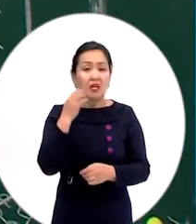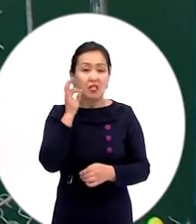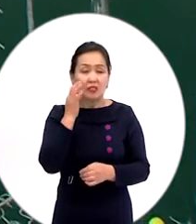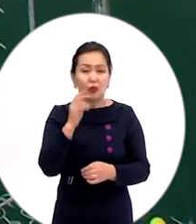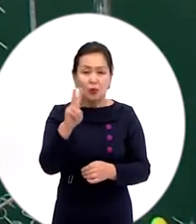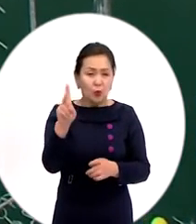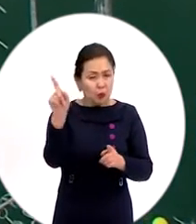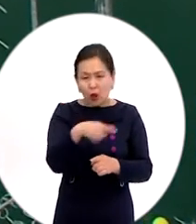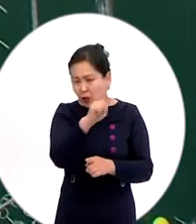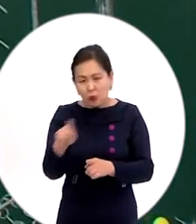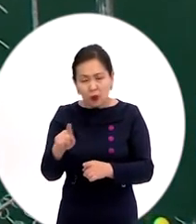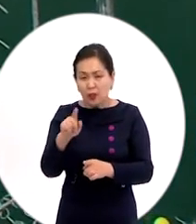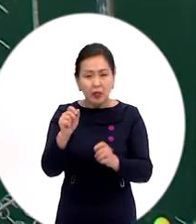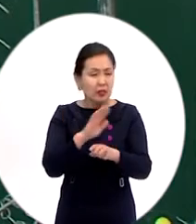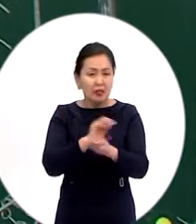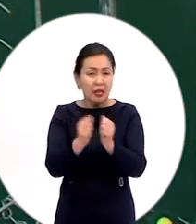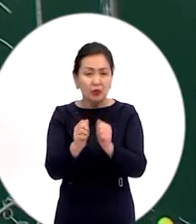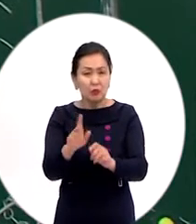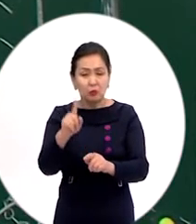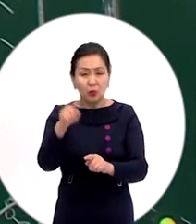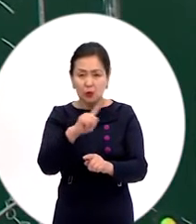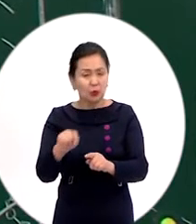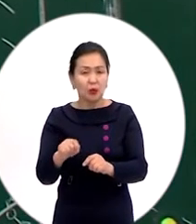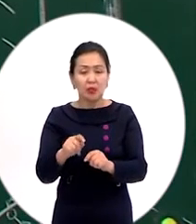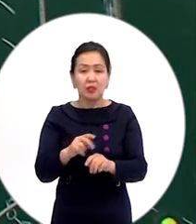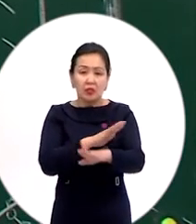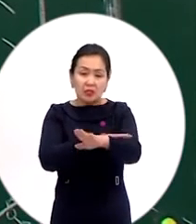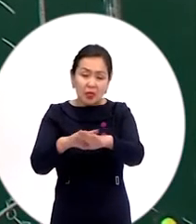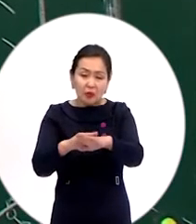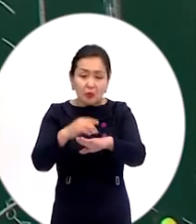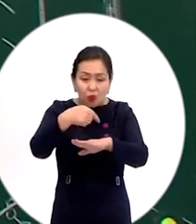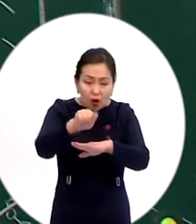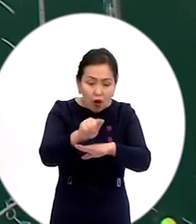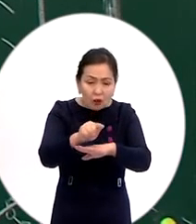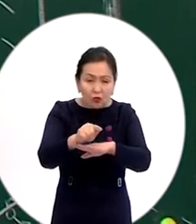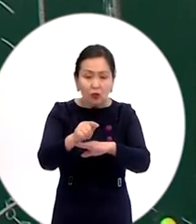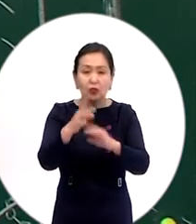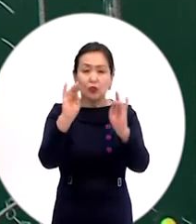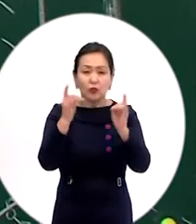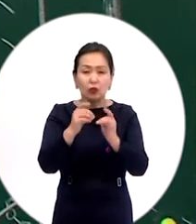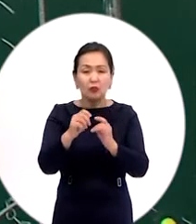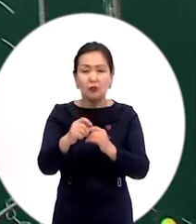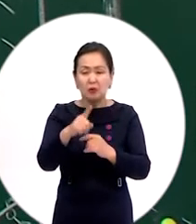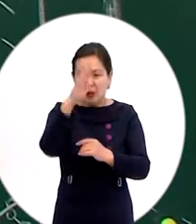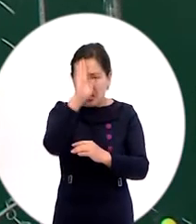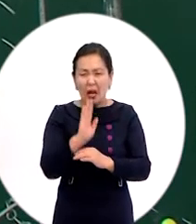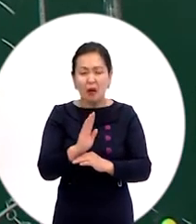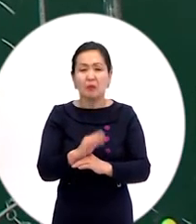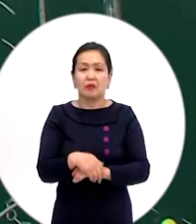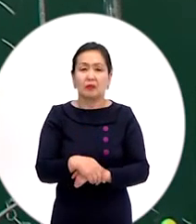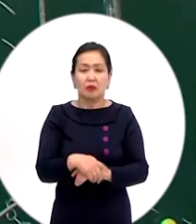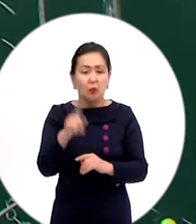Эльса, болохгүй Кристоф найзаа. Тэнд тоглох аюултай. Замын ойрхон тоглож